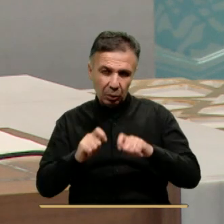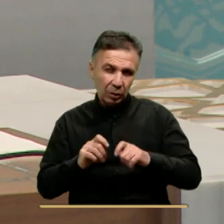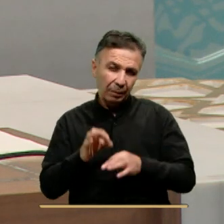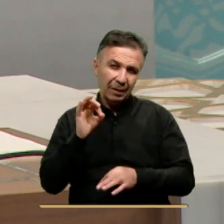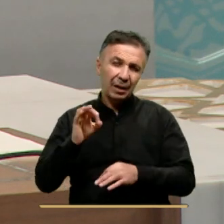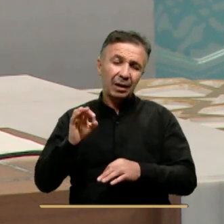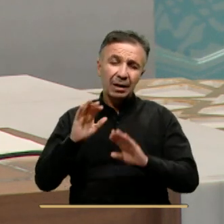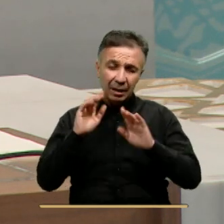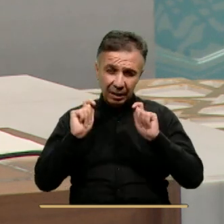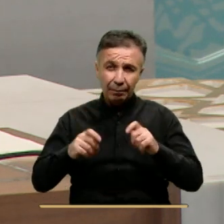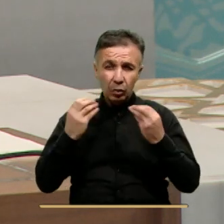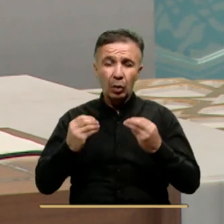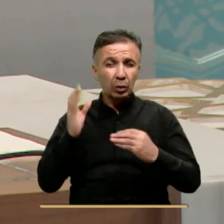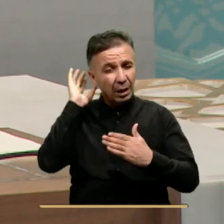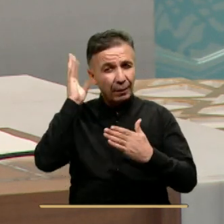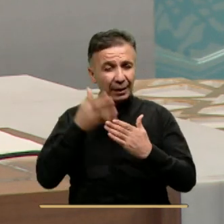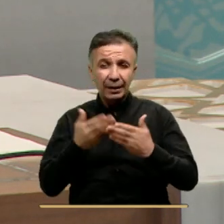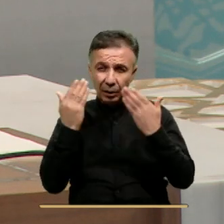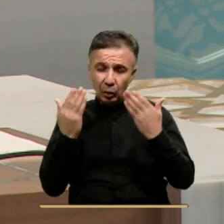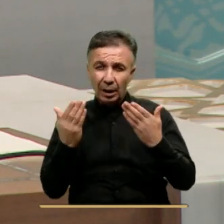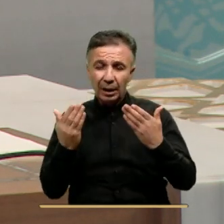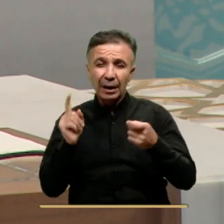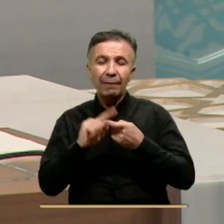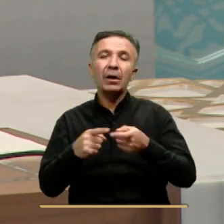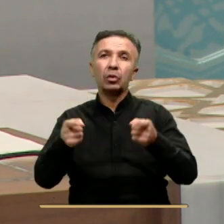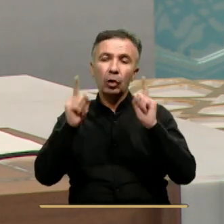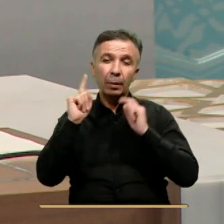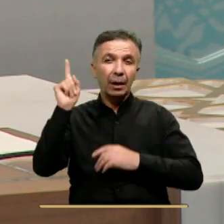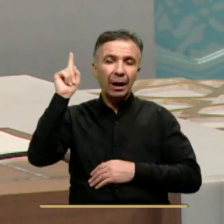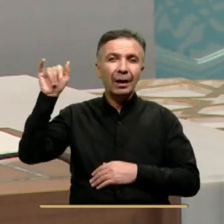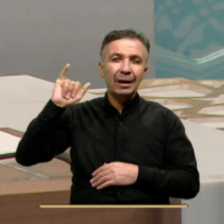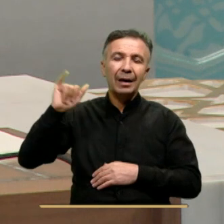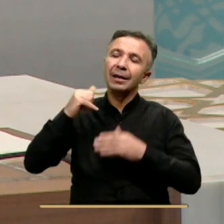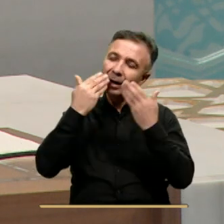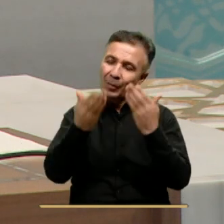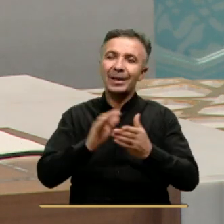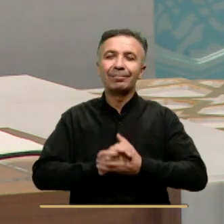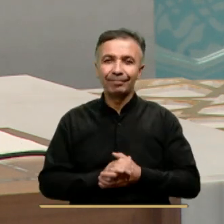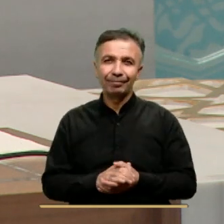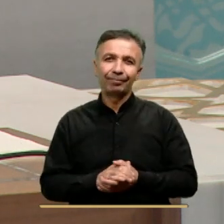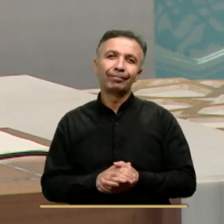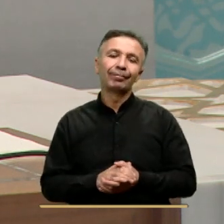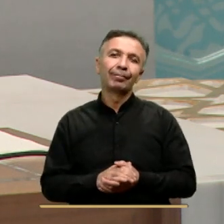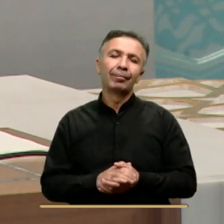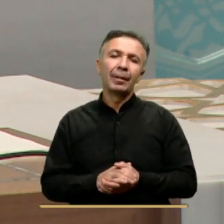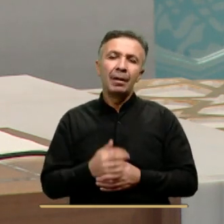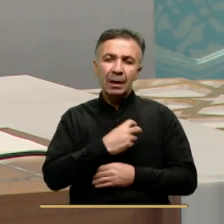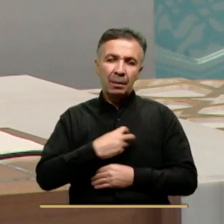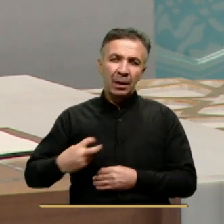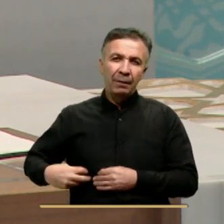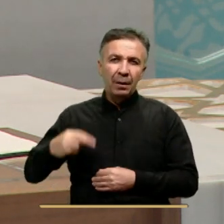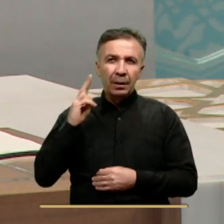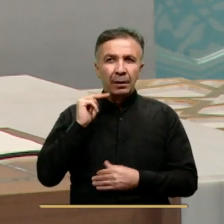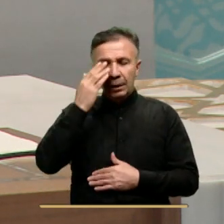olduğu ibadetleri duaları ve tövbeleri Rabbimiz katında makbuldür Efendimiz aleyhissalatu